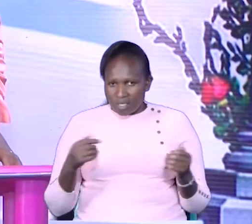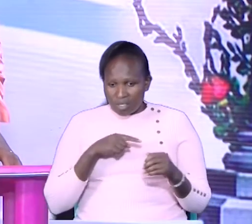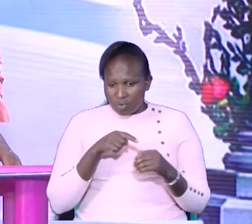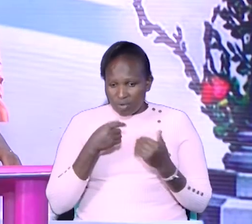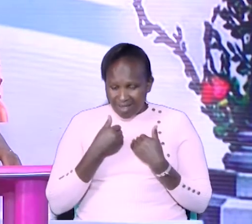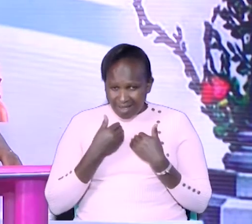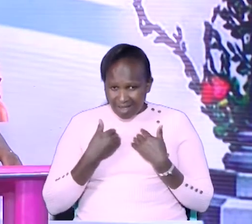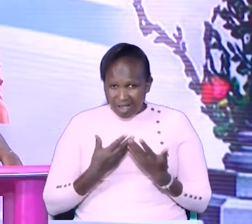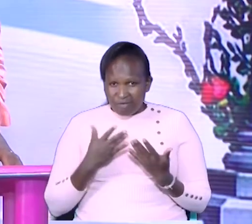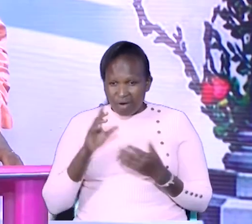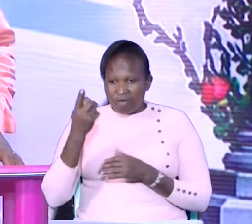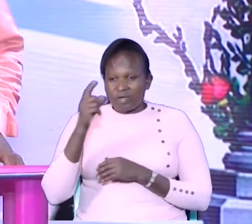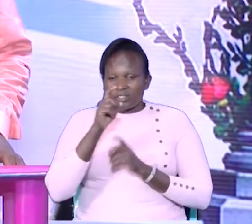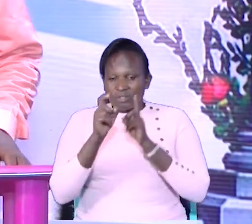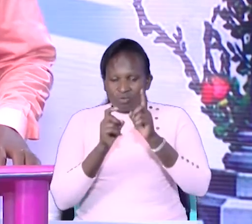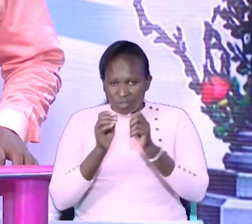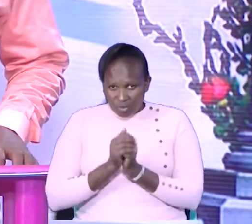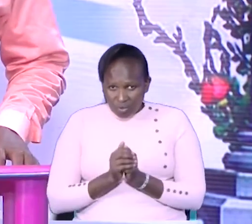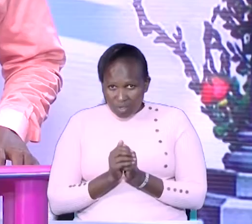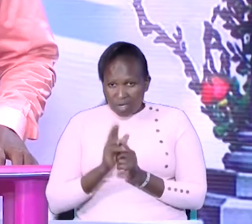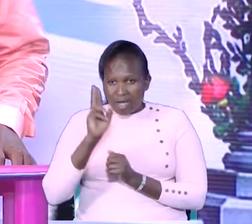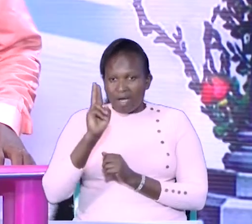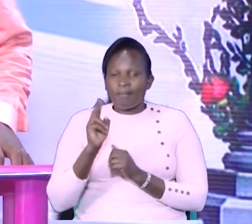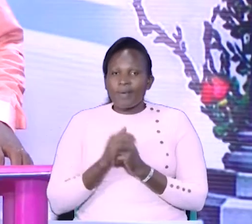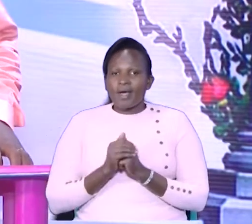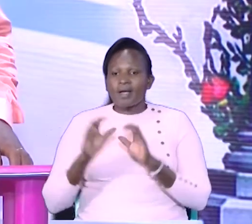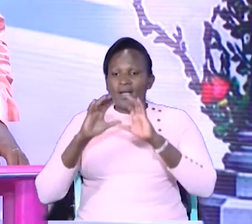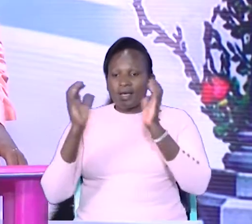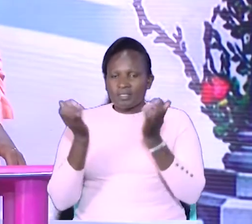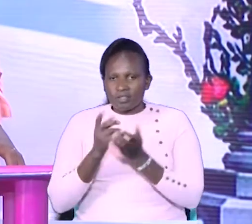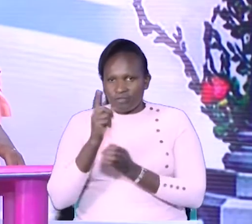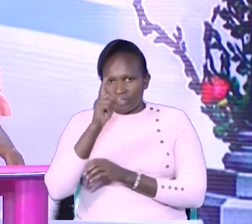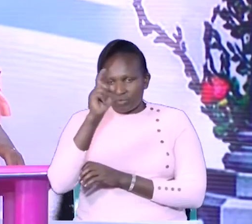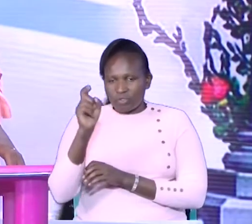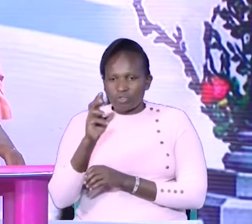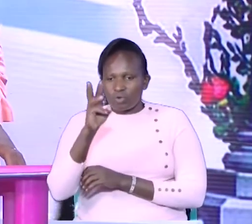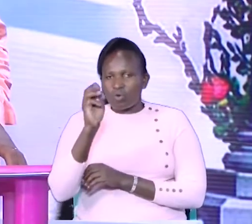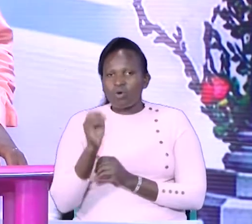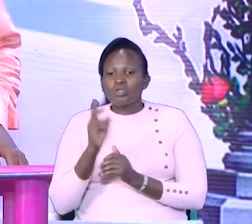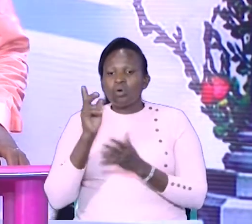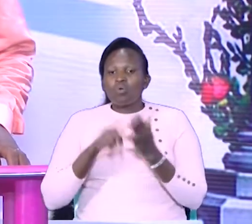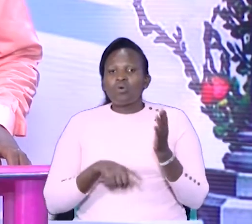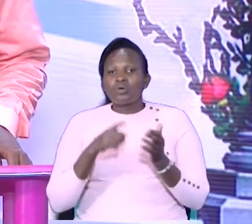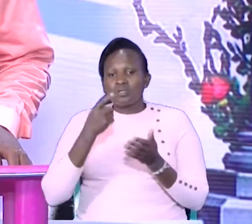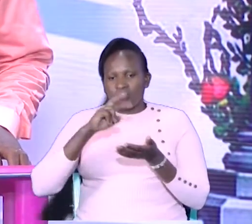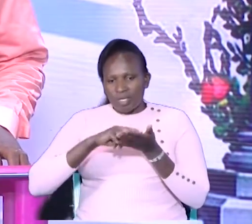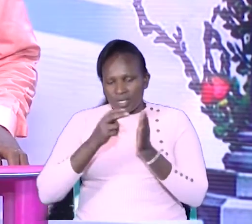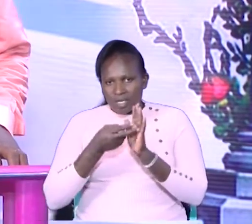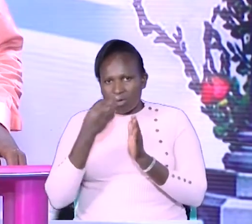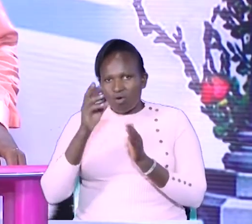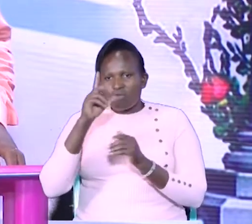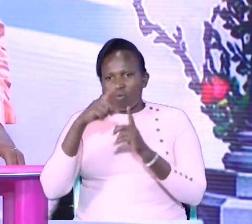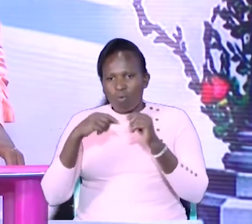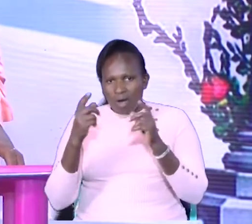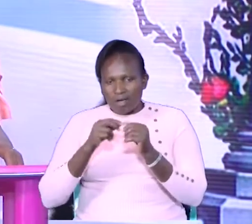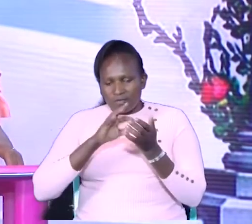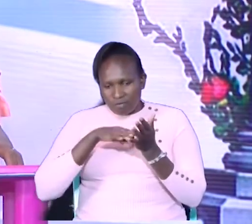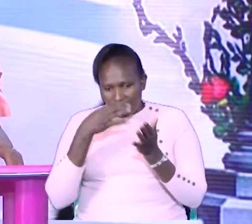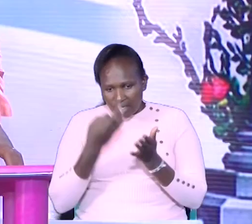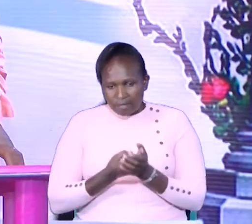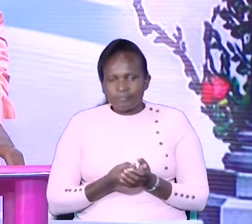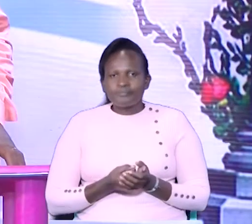na our first question upper classes. The first question was, what is the meaning of the word